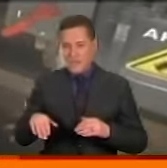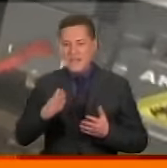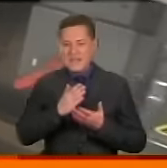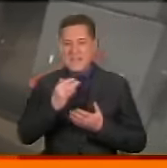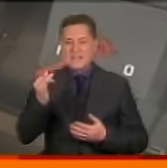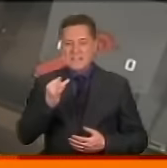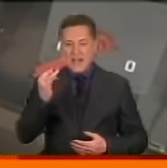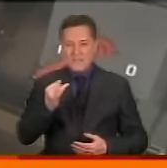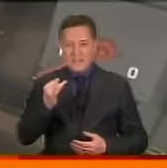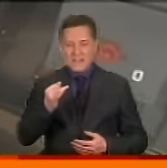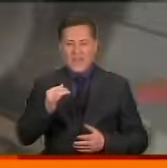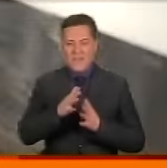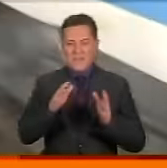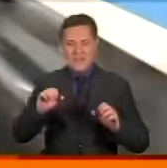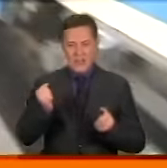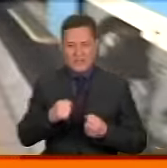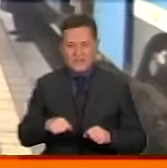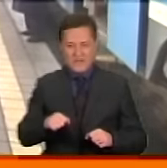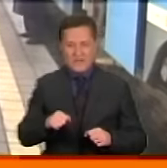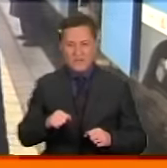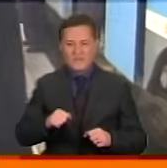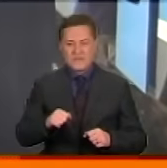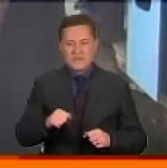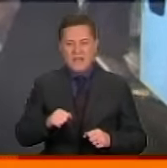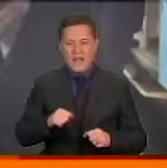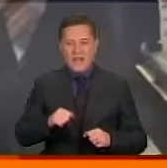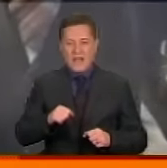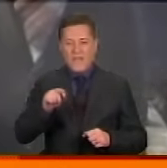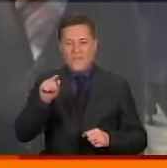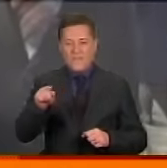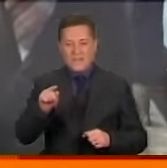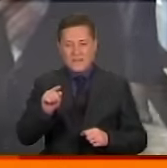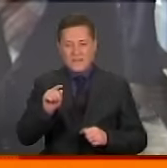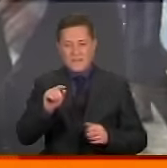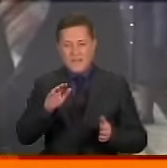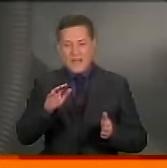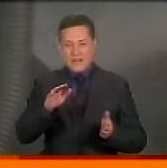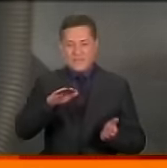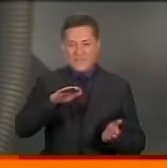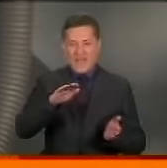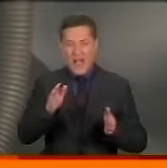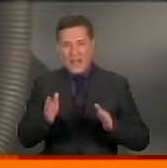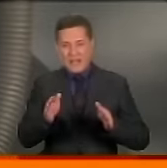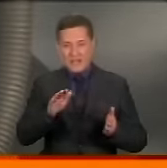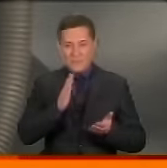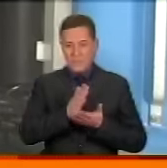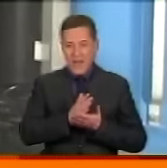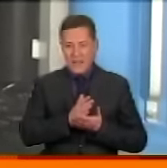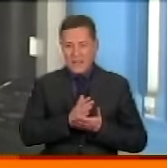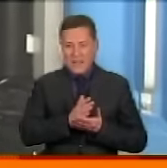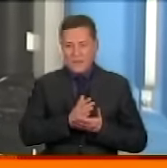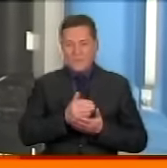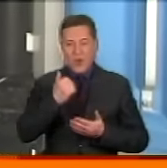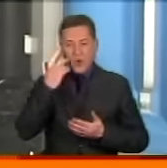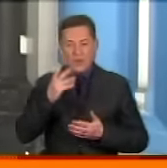Коли потяг на великій швидкості проходить криві, він наклоняється, тобто він має нахил. Відсутня автосцепка, коли